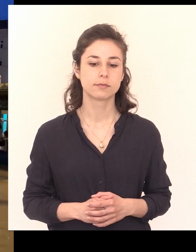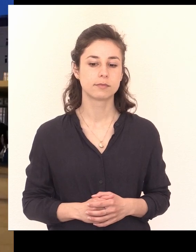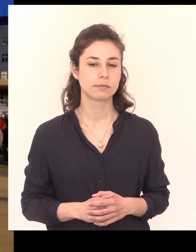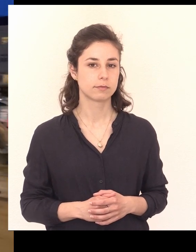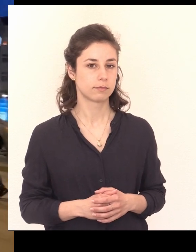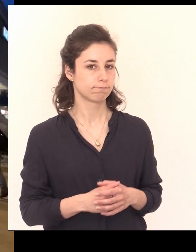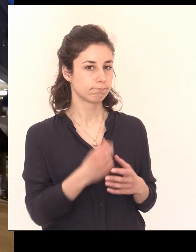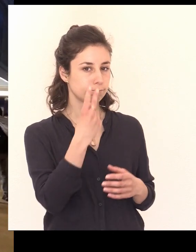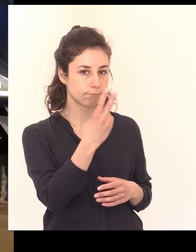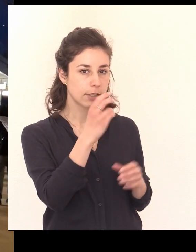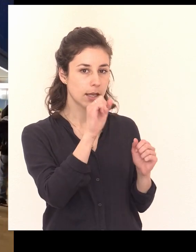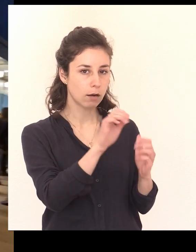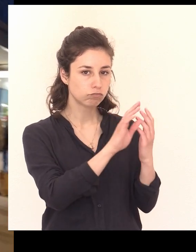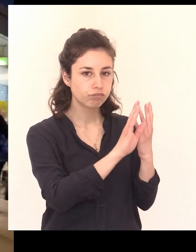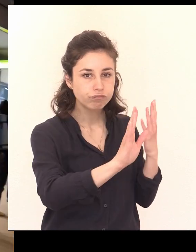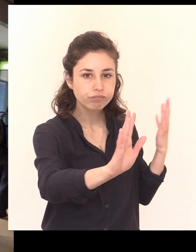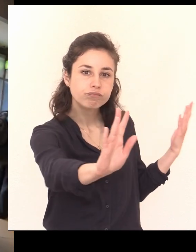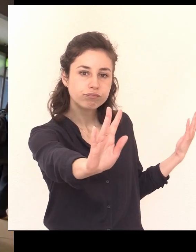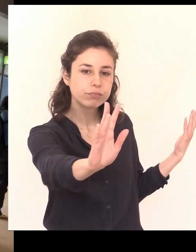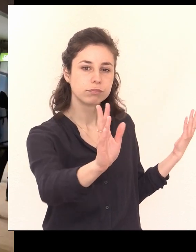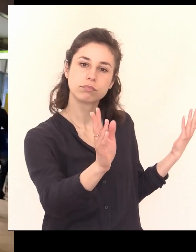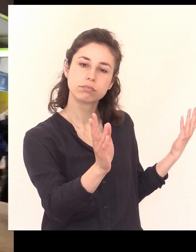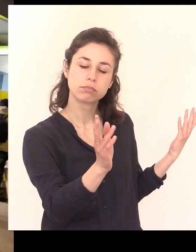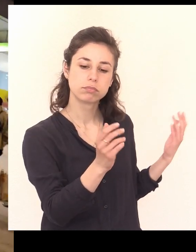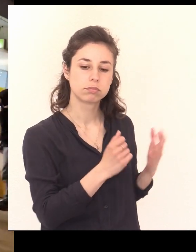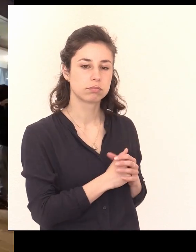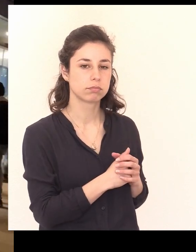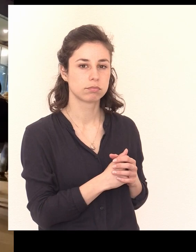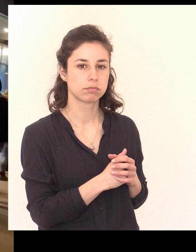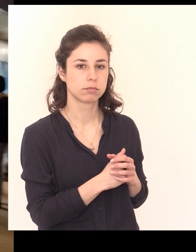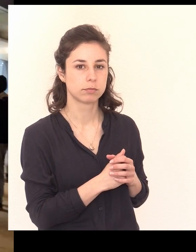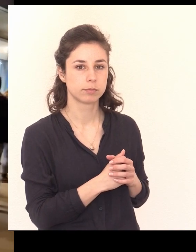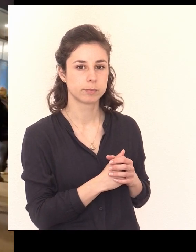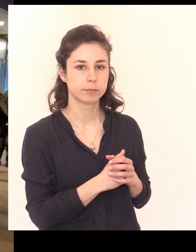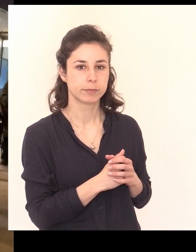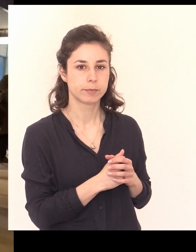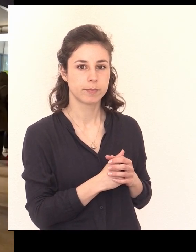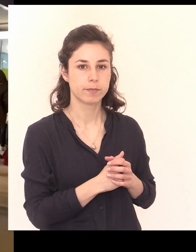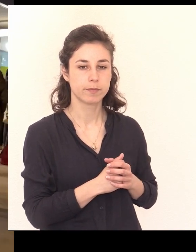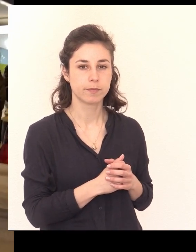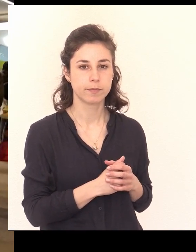Also man sieht, das gibt es jetzt so noch eine Schlange, die nicht groß ist.